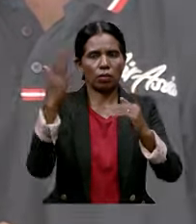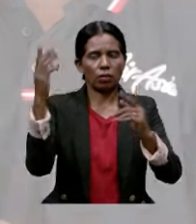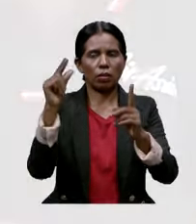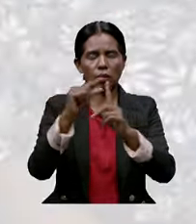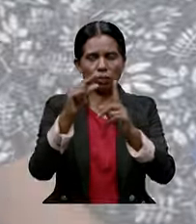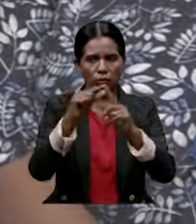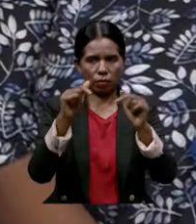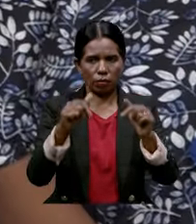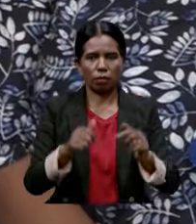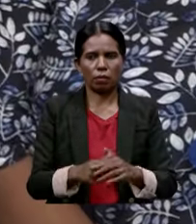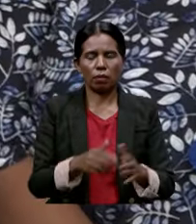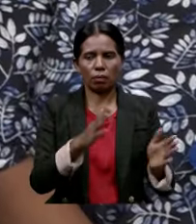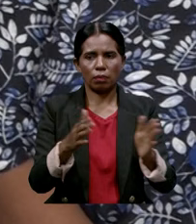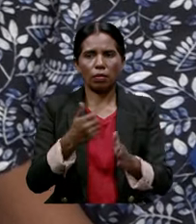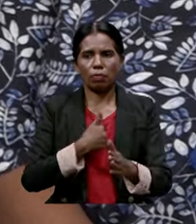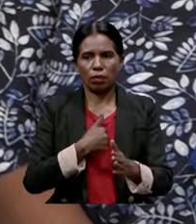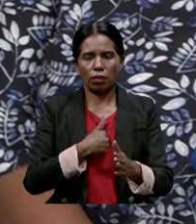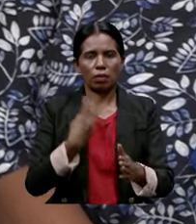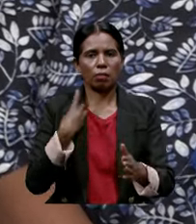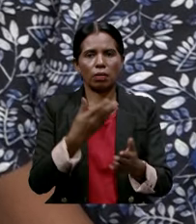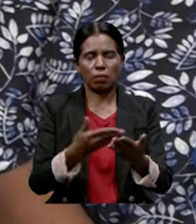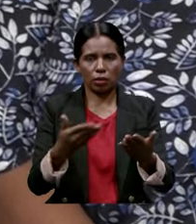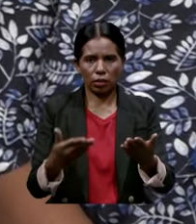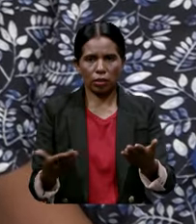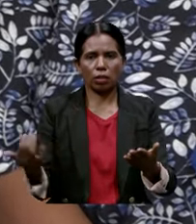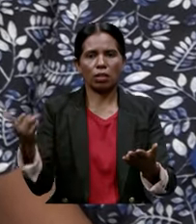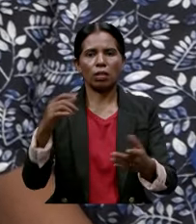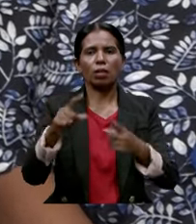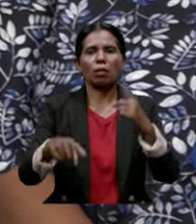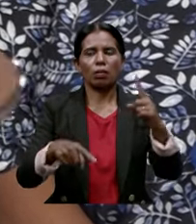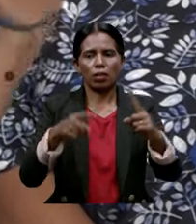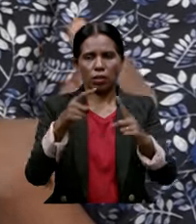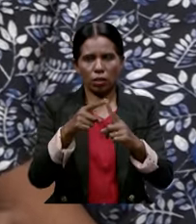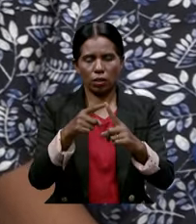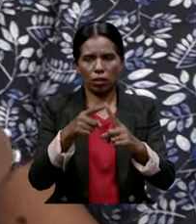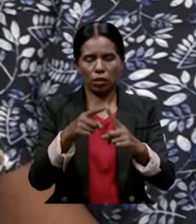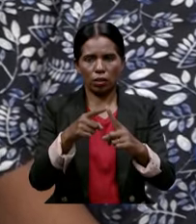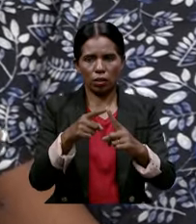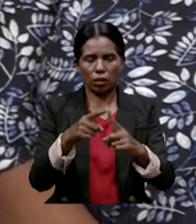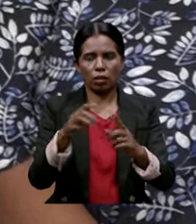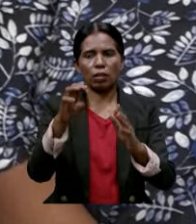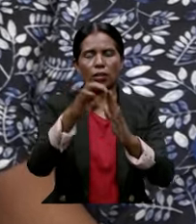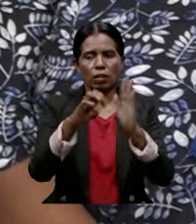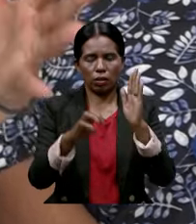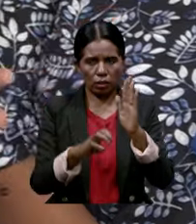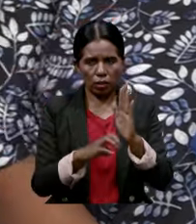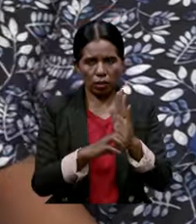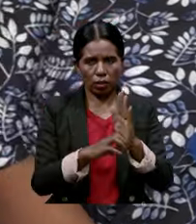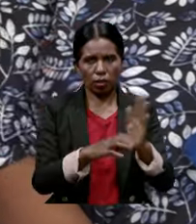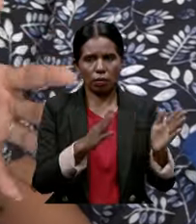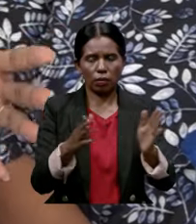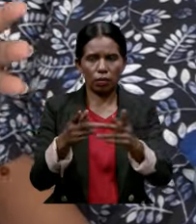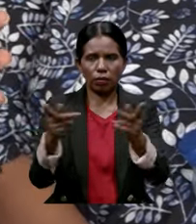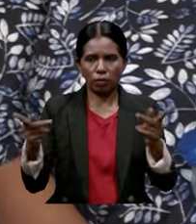mak ne de hana para aminyang para aminya sesan banghira Estado preparatia